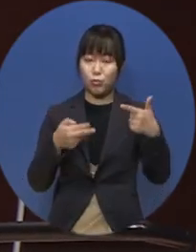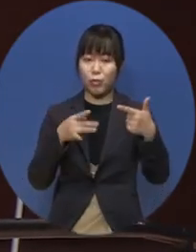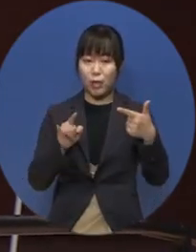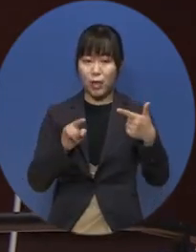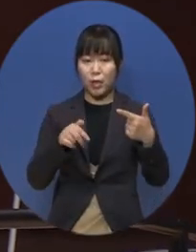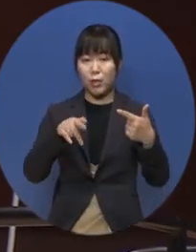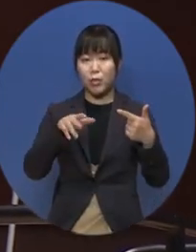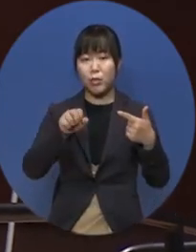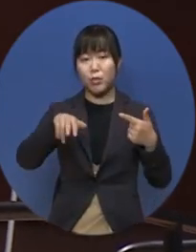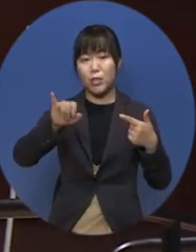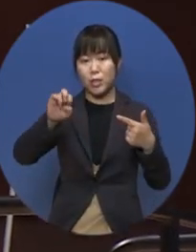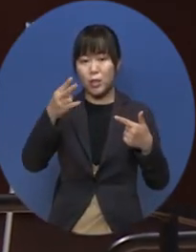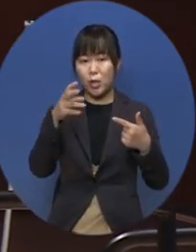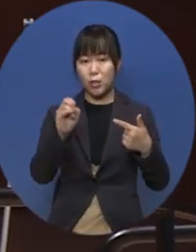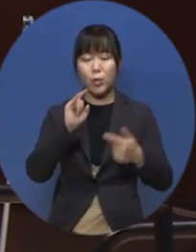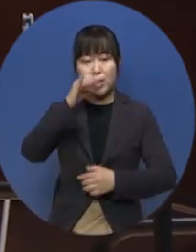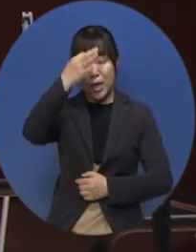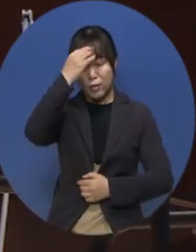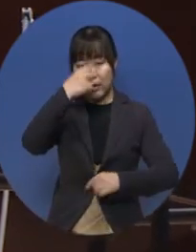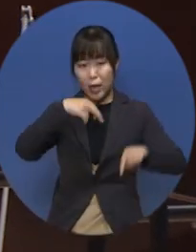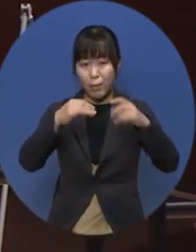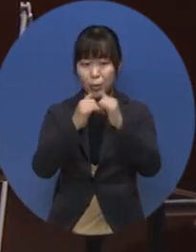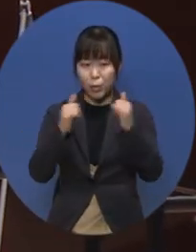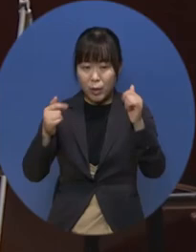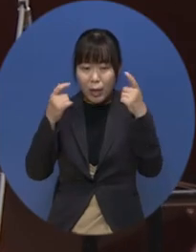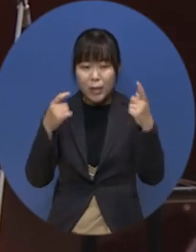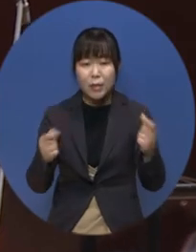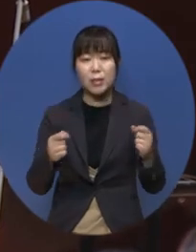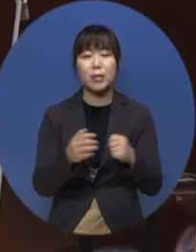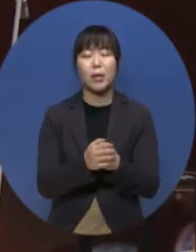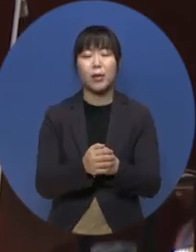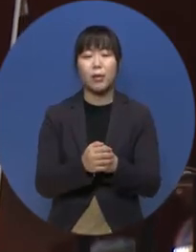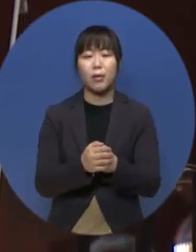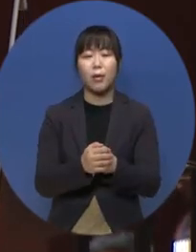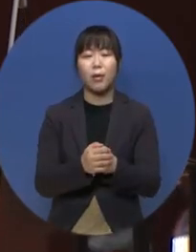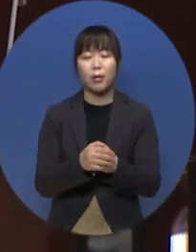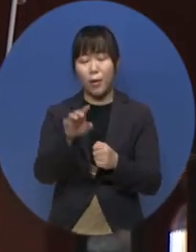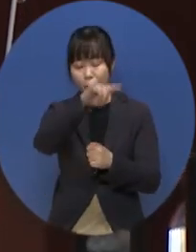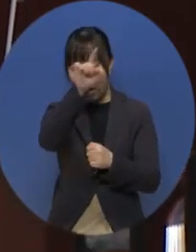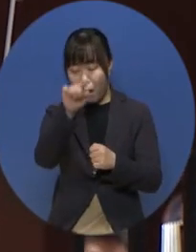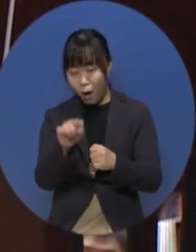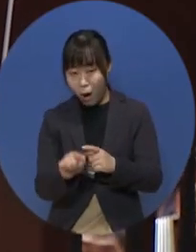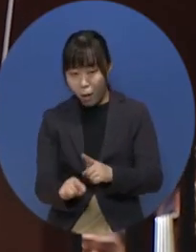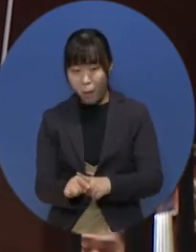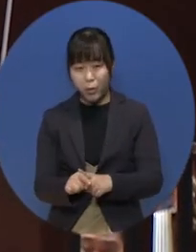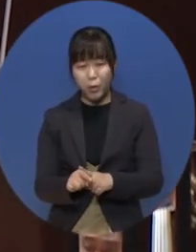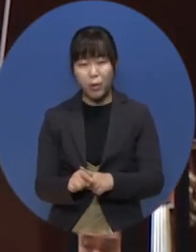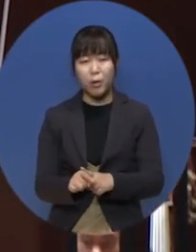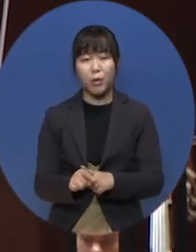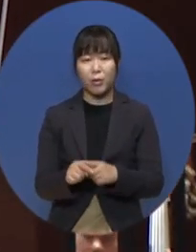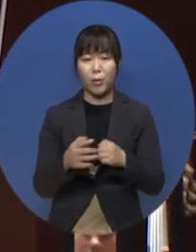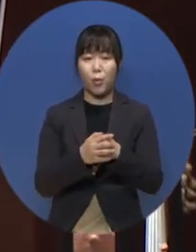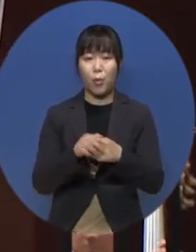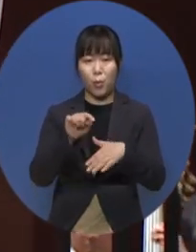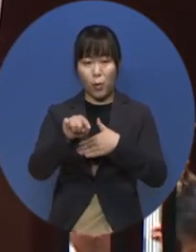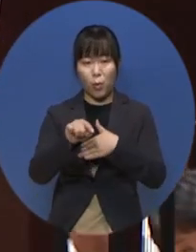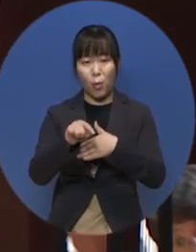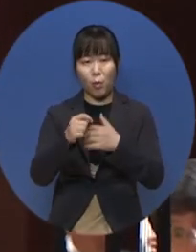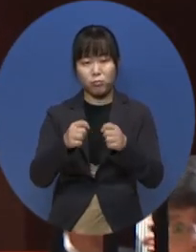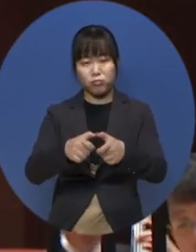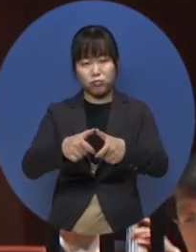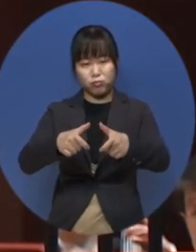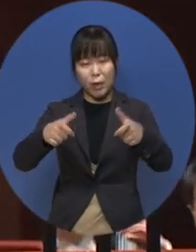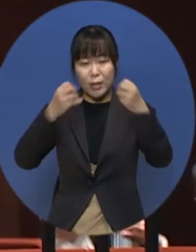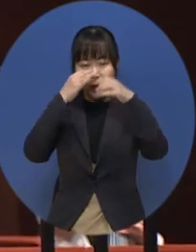정치용 예술감독에 이렇게까지 교향악 레파토리 의 회원 복장과 창작음악